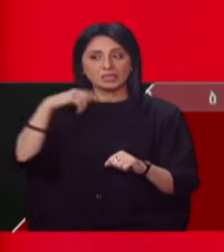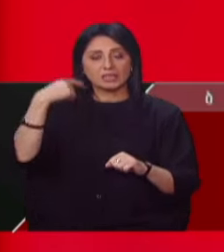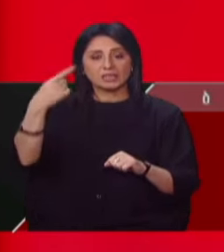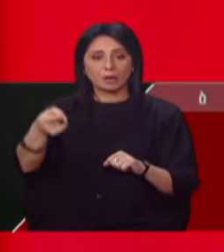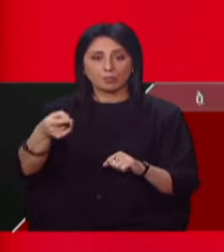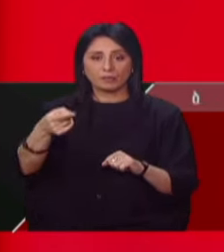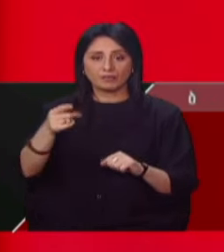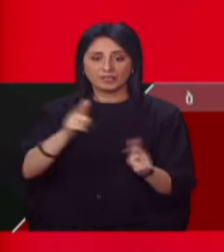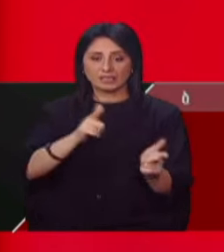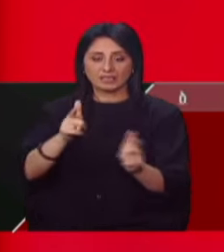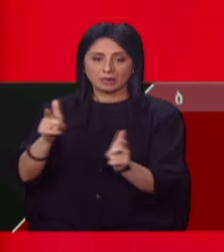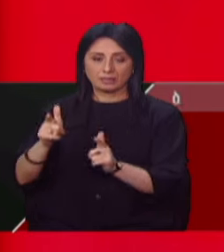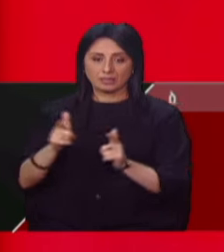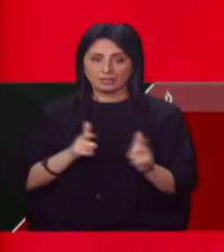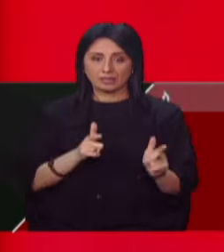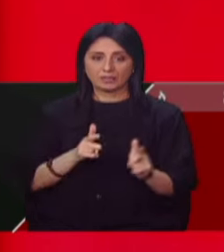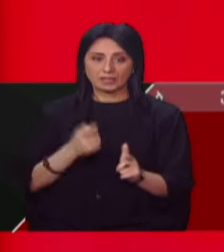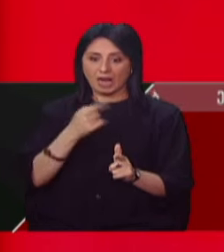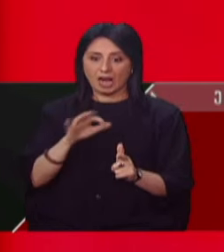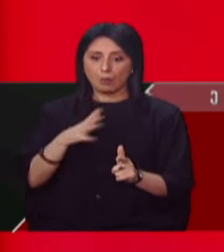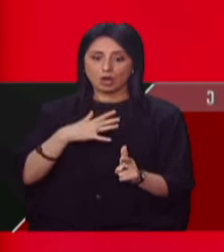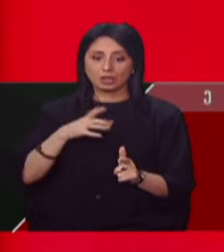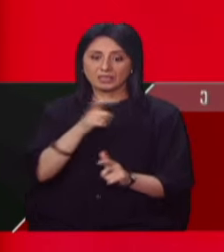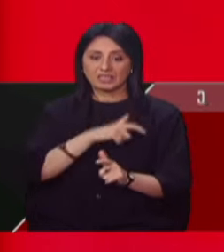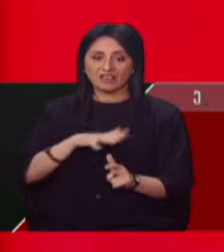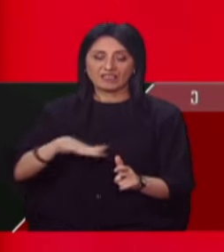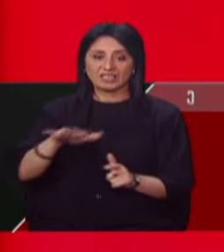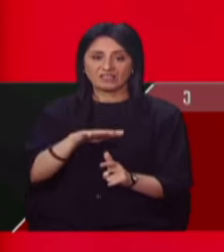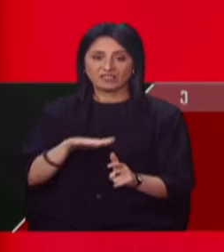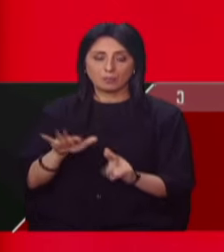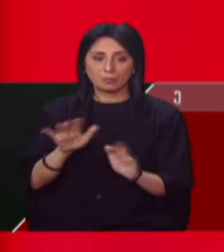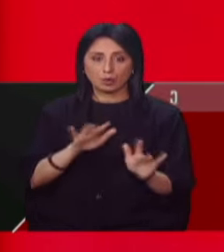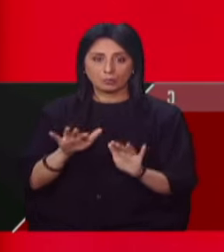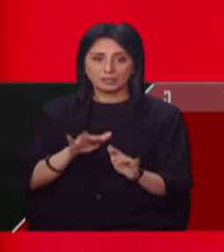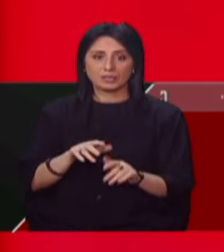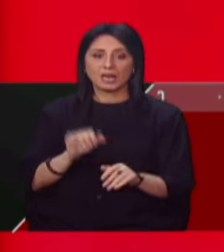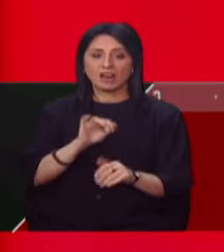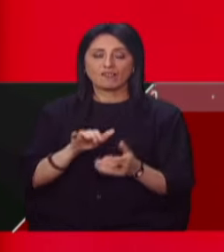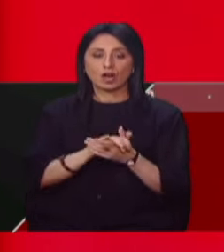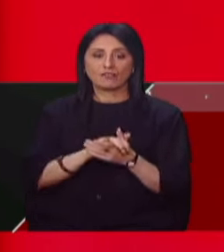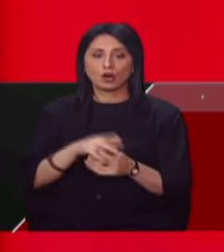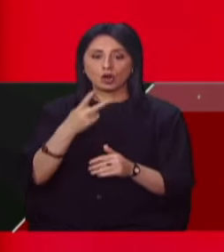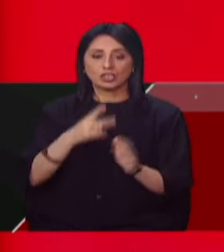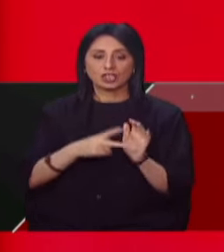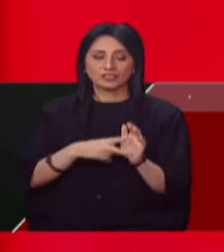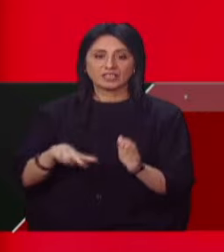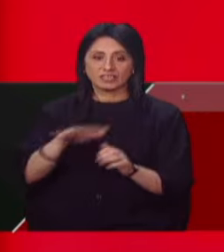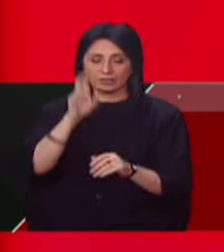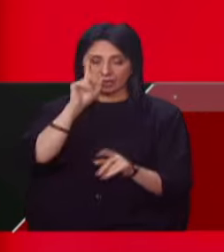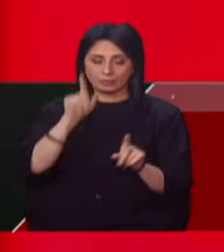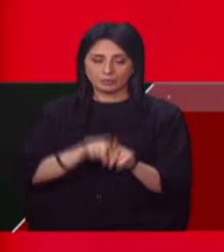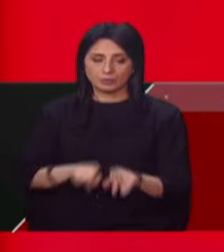სამომავლო სამზადისი, რადგან არა მხოლოდ წევრი ქვეყნები უნდა მოემზადონ ამ პროცესისთვის, არამედ ევროკავშირის 27 წევრი